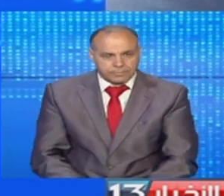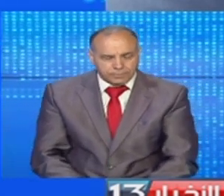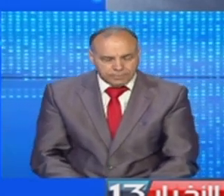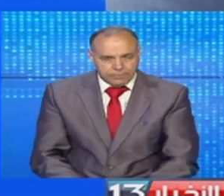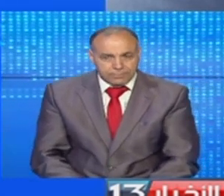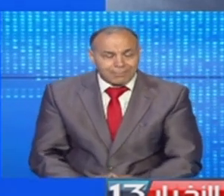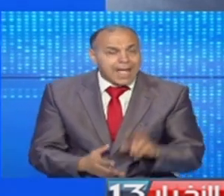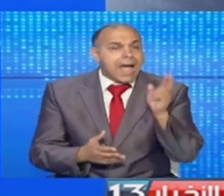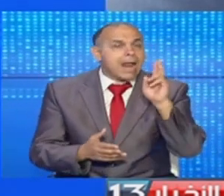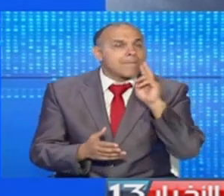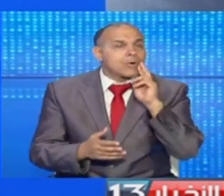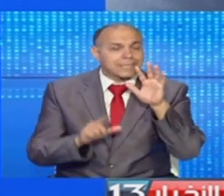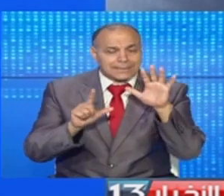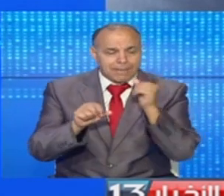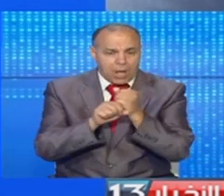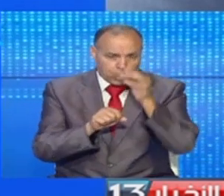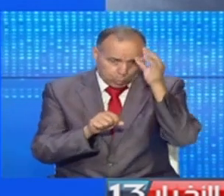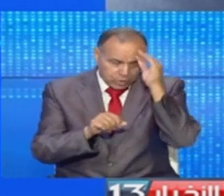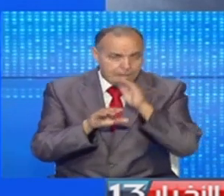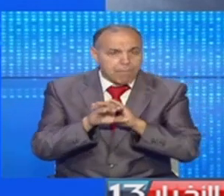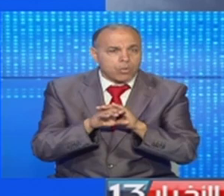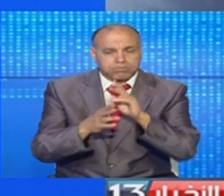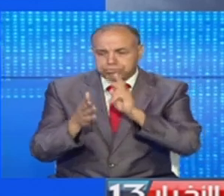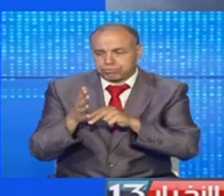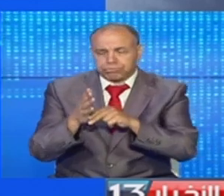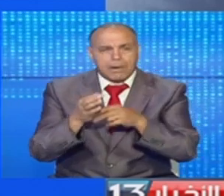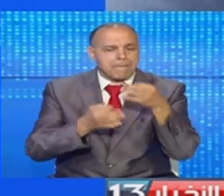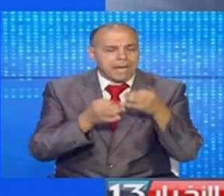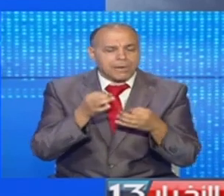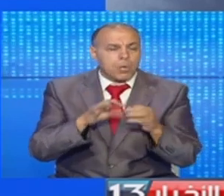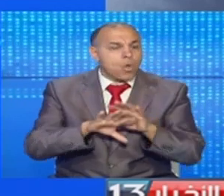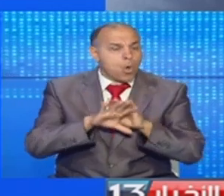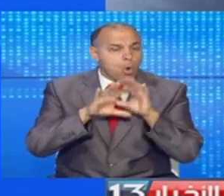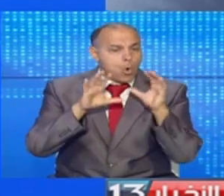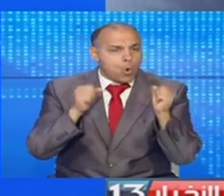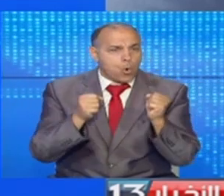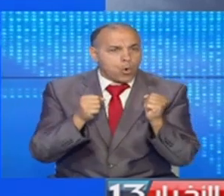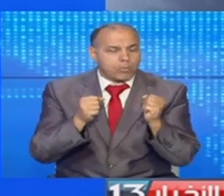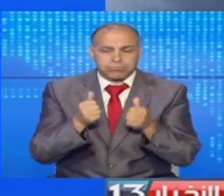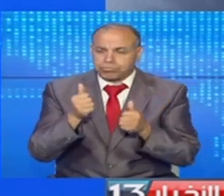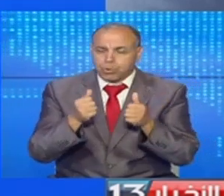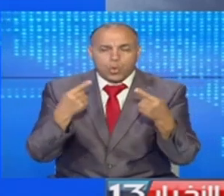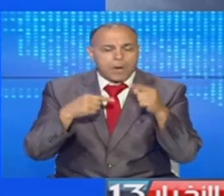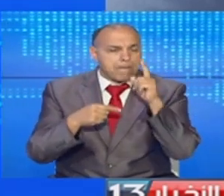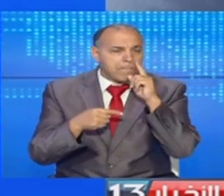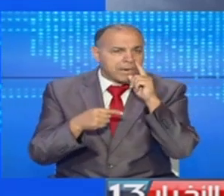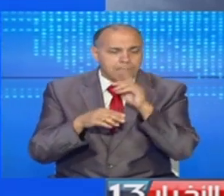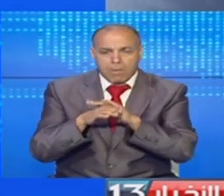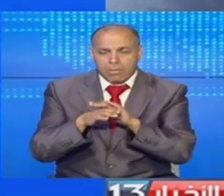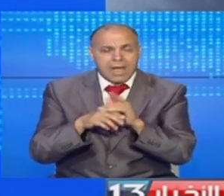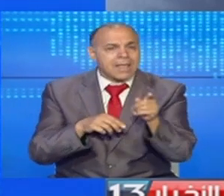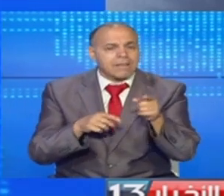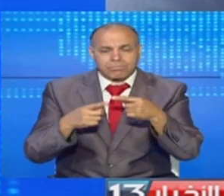تضمن التقرير 7 لتونس المتعلق باتفاقية القضاء على جميع أشكال التمييز ضد المرأة عدة مسائل